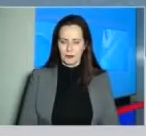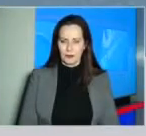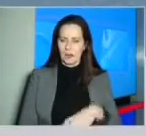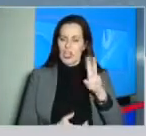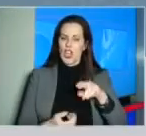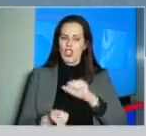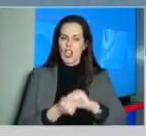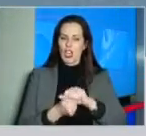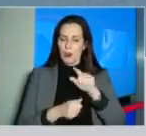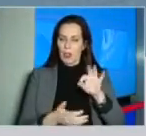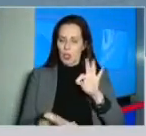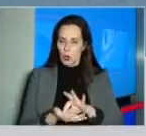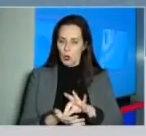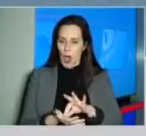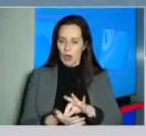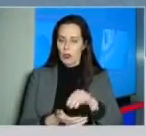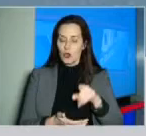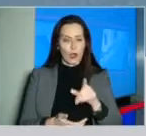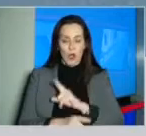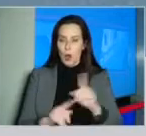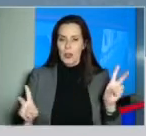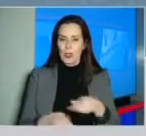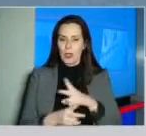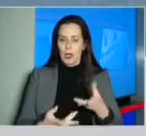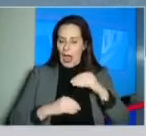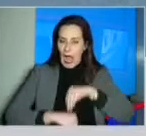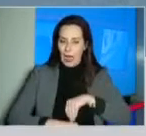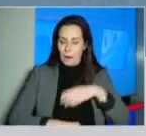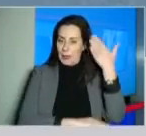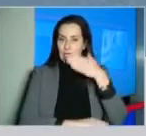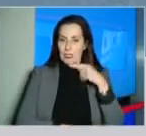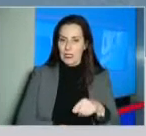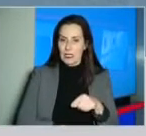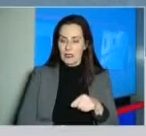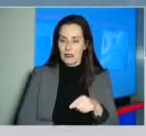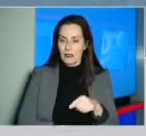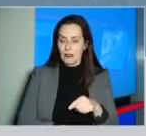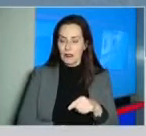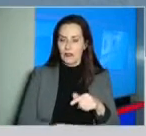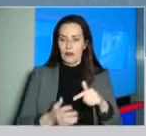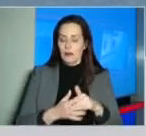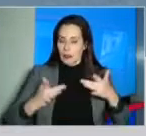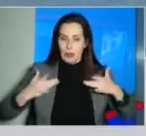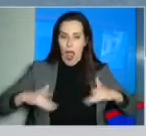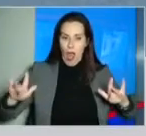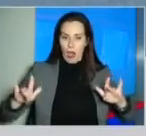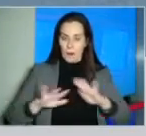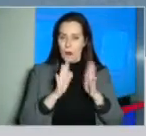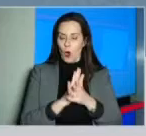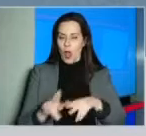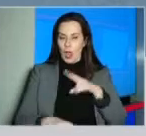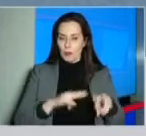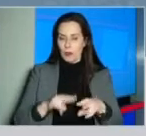שחיקה שאתה מגיע לנקודה מסוימת, שאתה לא מסוגל להכיל יותר. מדינת ישראל נערה את עצמה מכל